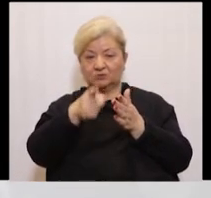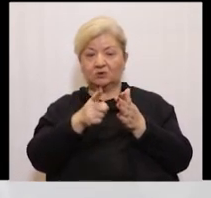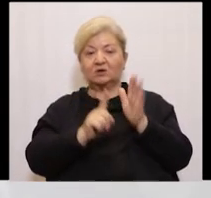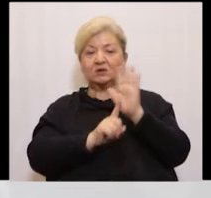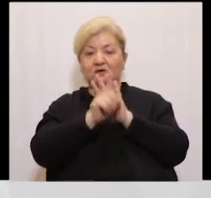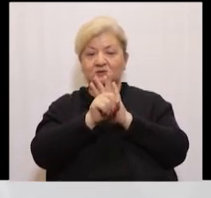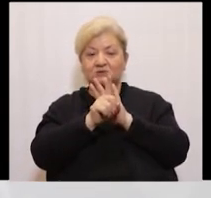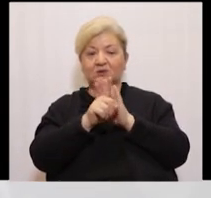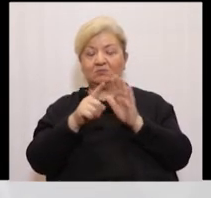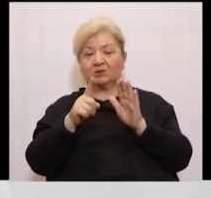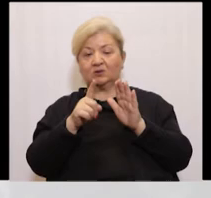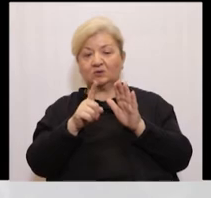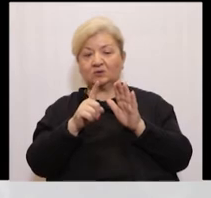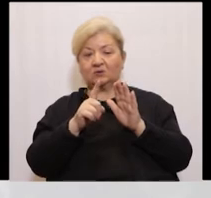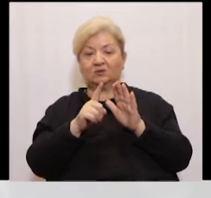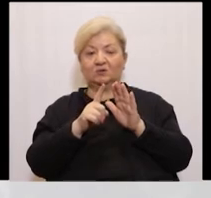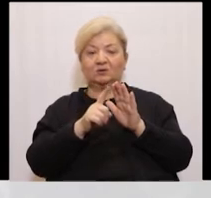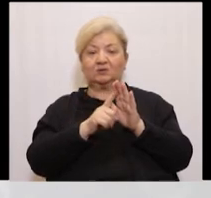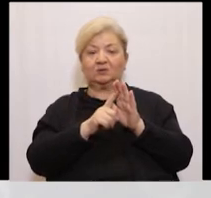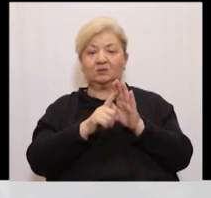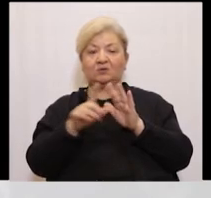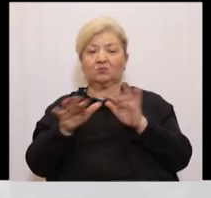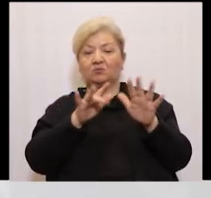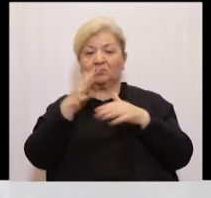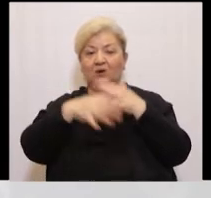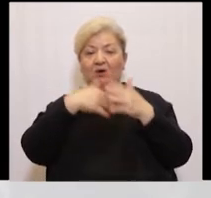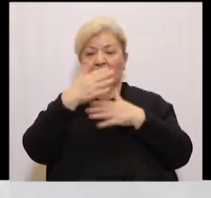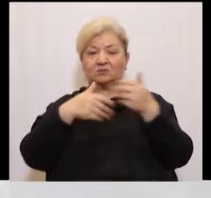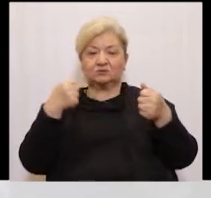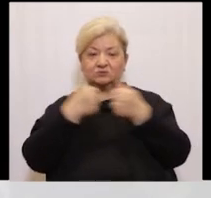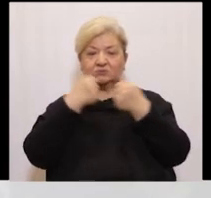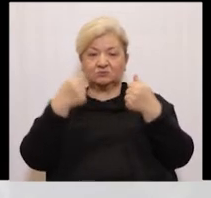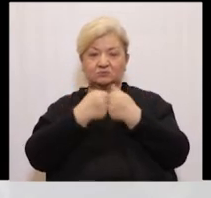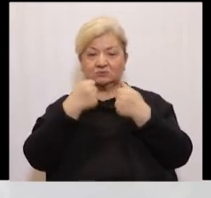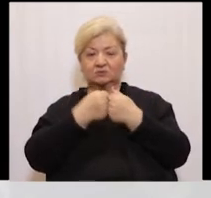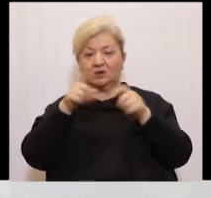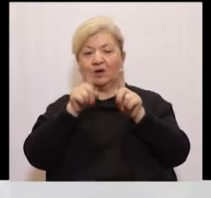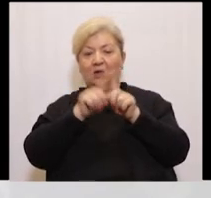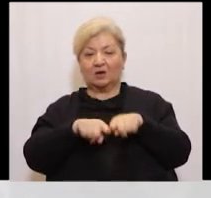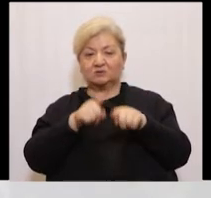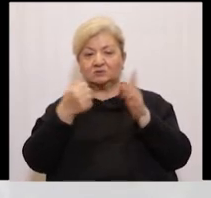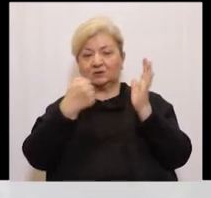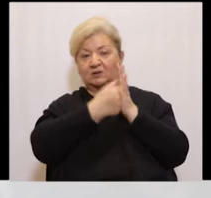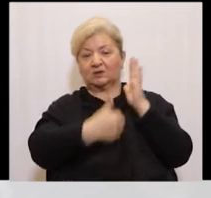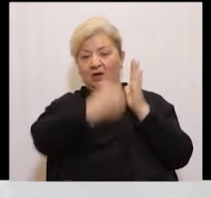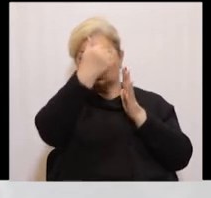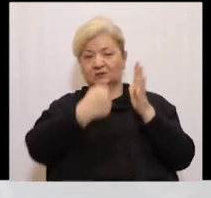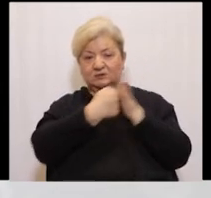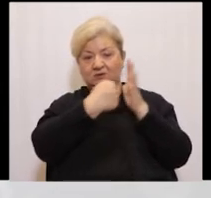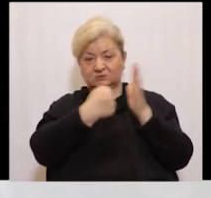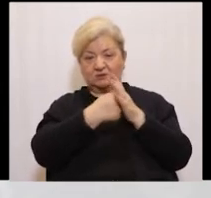ისინი იწყებენ, როგორც ჩვენ ვთქვით, იდეალურ აირში უწესრიგო შეჯახებებს, ასევე ეჯახებიან კედლებს და ასე